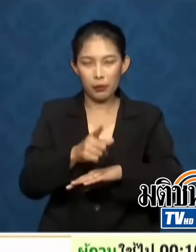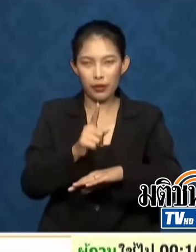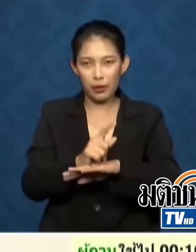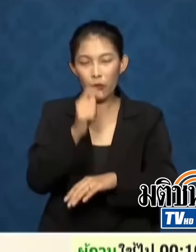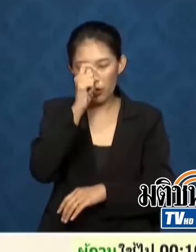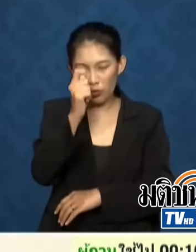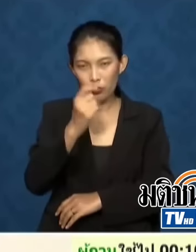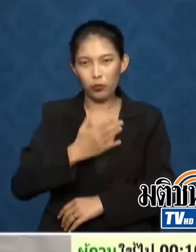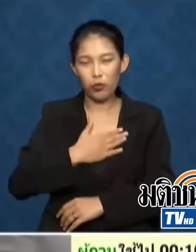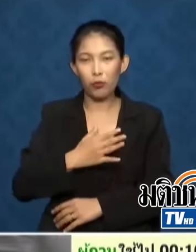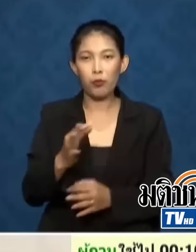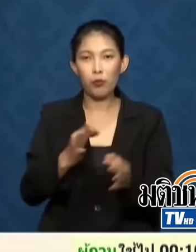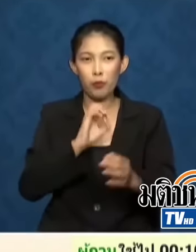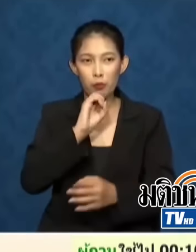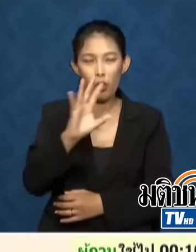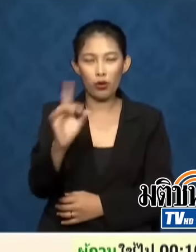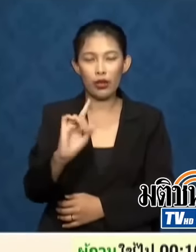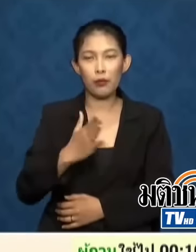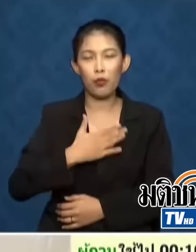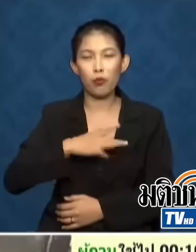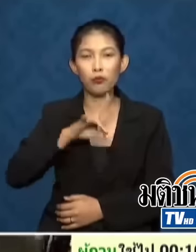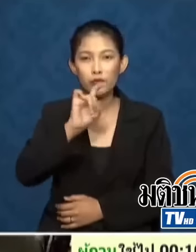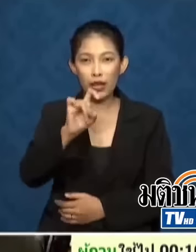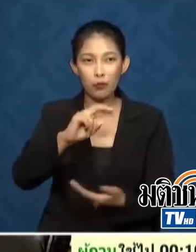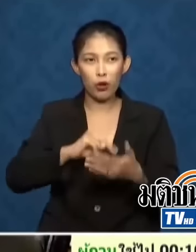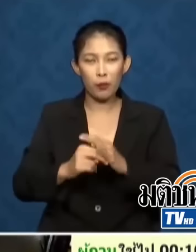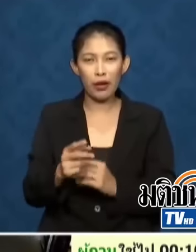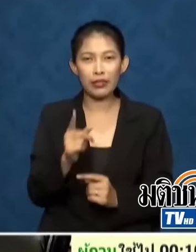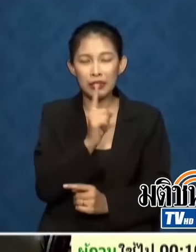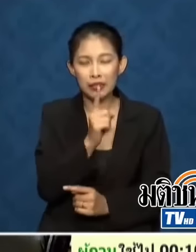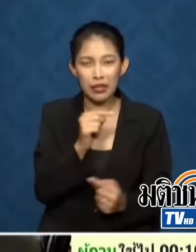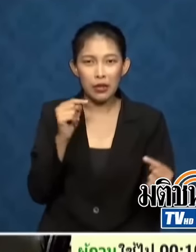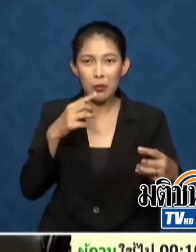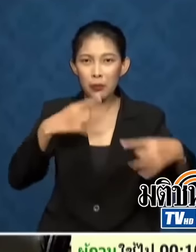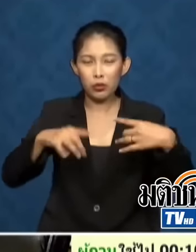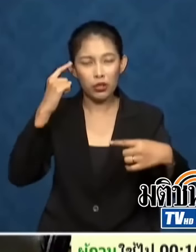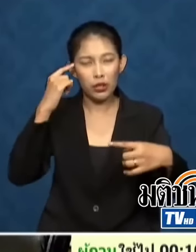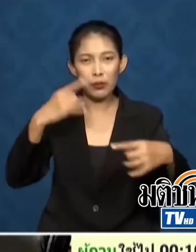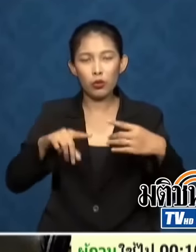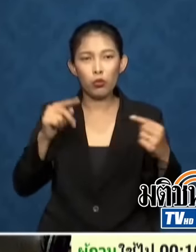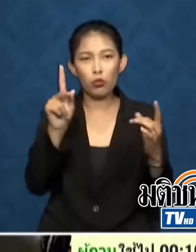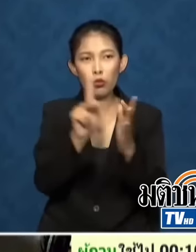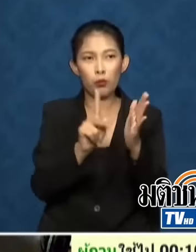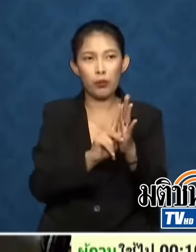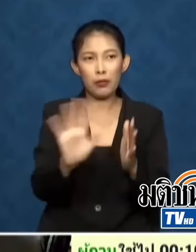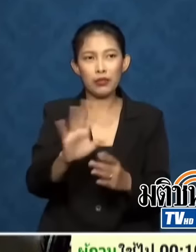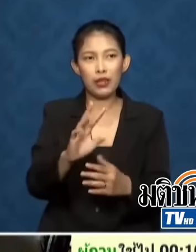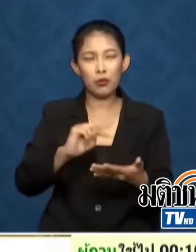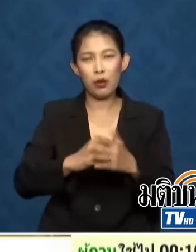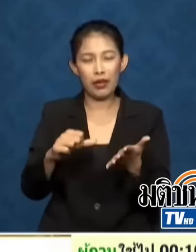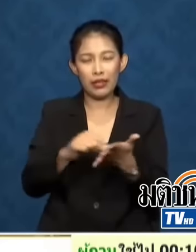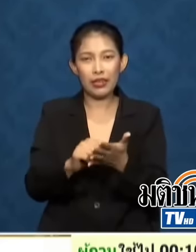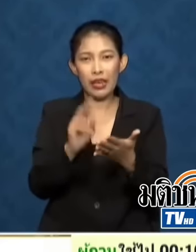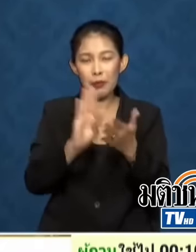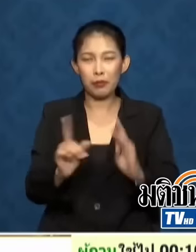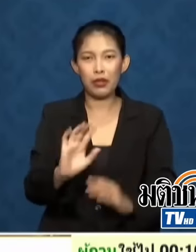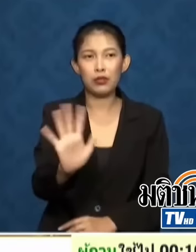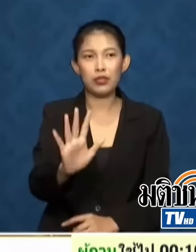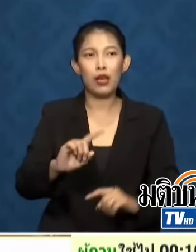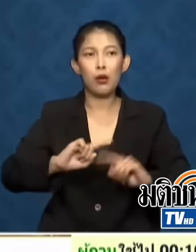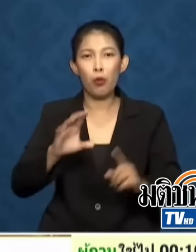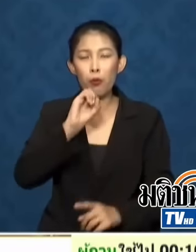ครับแล้วก็เรียนชี้แจงว่าที่ผมตั้งคำถามเนี่ยผมไม่ได้ถกเถียงข้อกฎหมายผมไม่ได้เอากฎหมายขึ้นมาแล้วถกเถียงกันว่าควรแก้เป็นยังไงนะครับผ